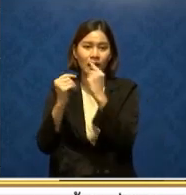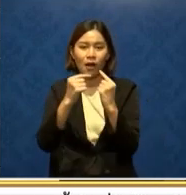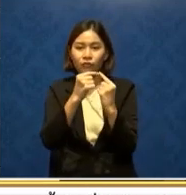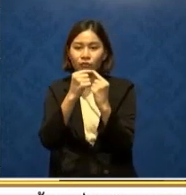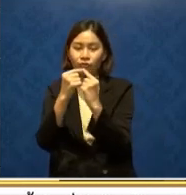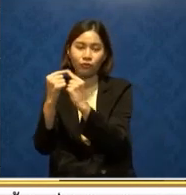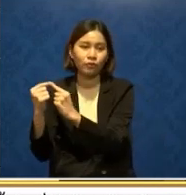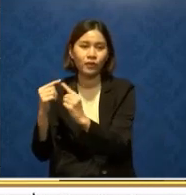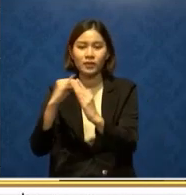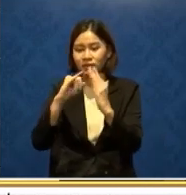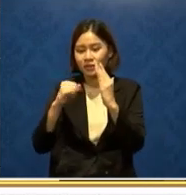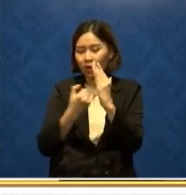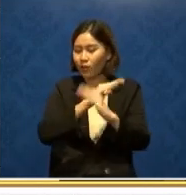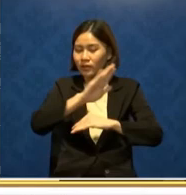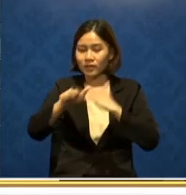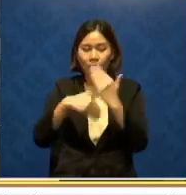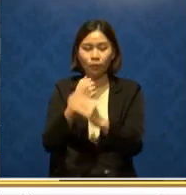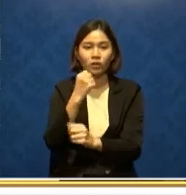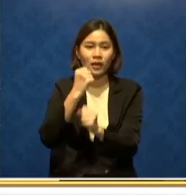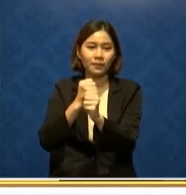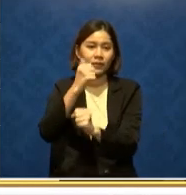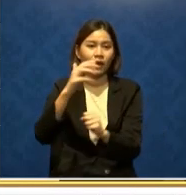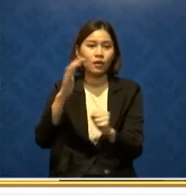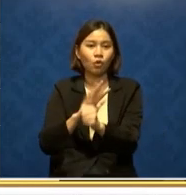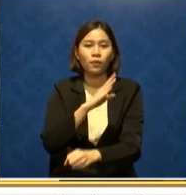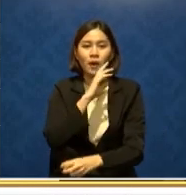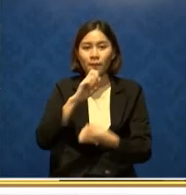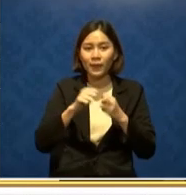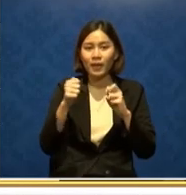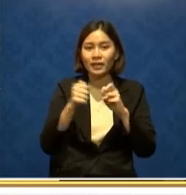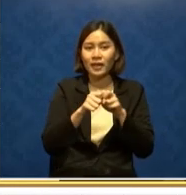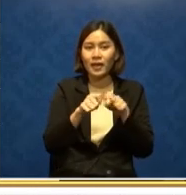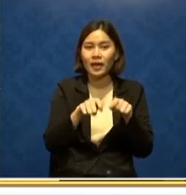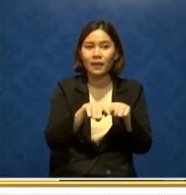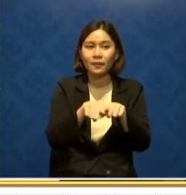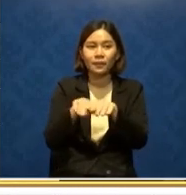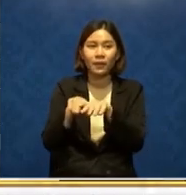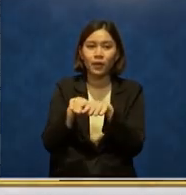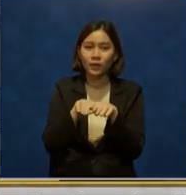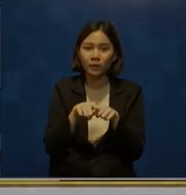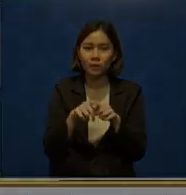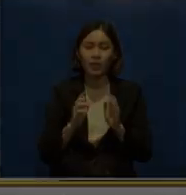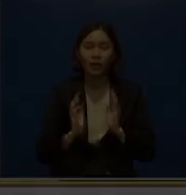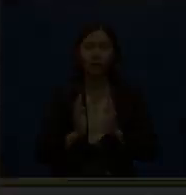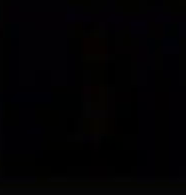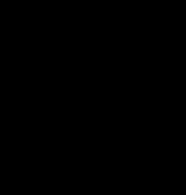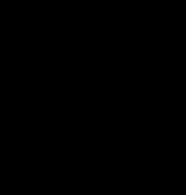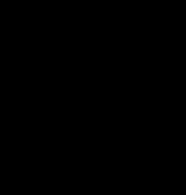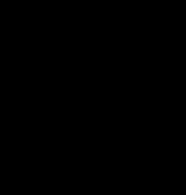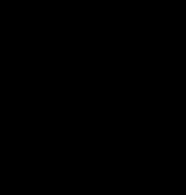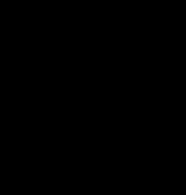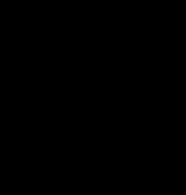ทุกๆจังหวัดทุกๆพื้นที่ที่มีปัญหาเช่นเดียวกันนะคะกราบขอบพระคุณค่ะท่านประธาน